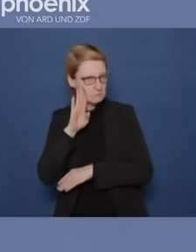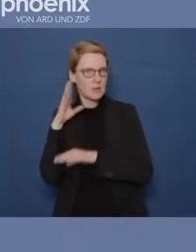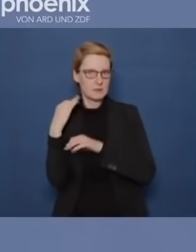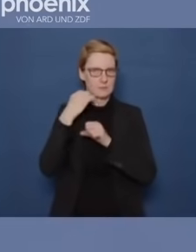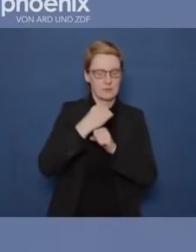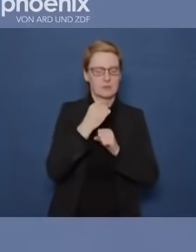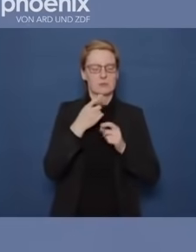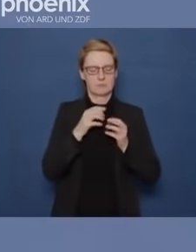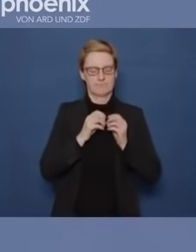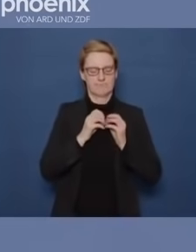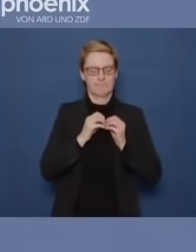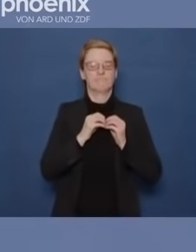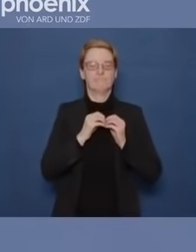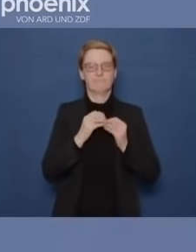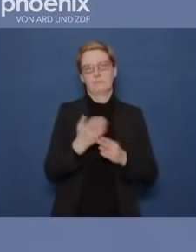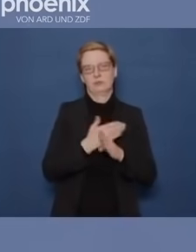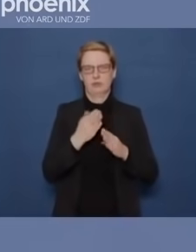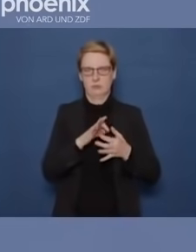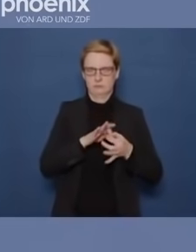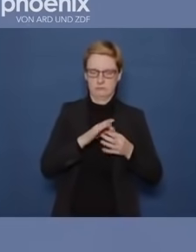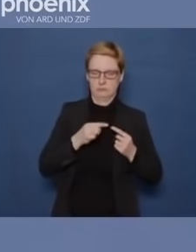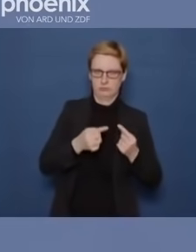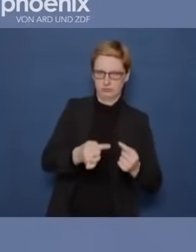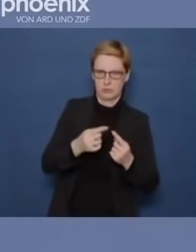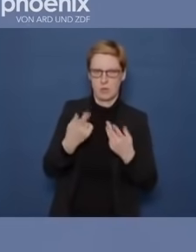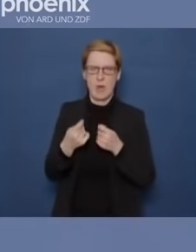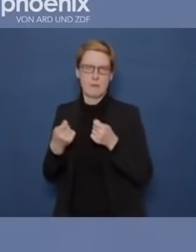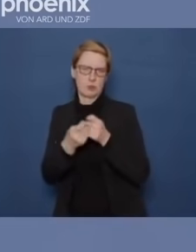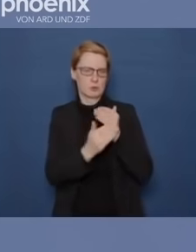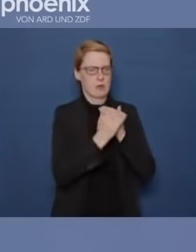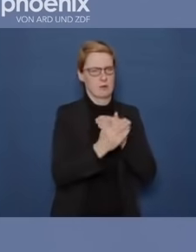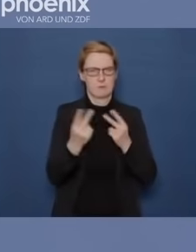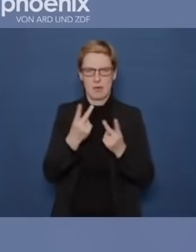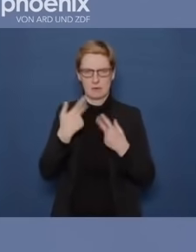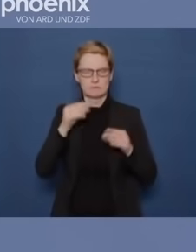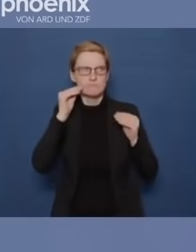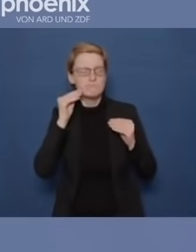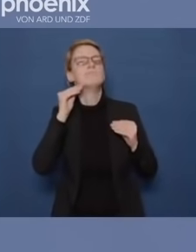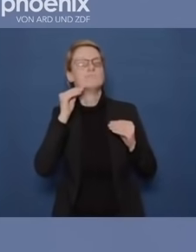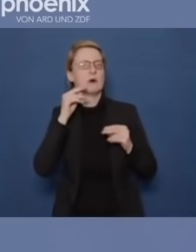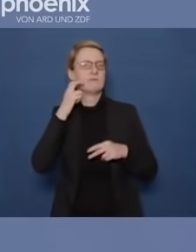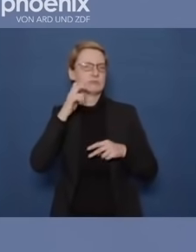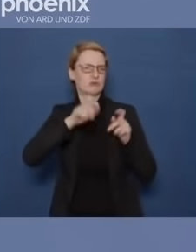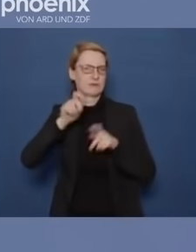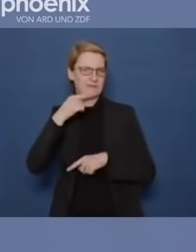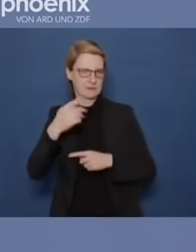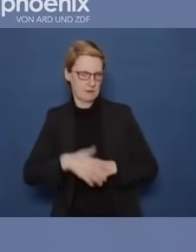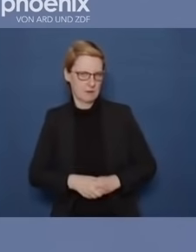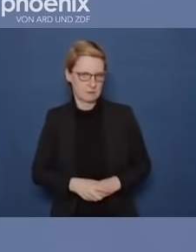natürlich wahrscheinlich auch der Landesregierungen, auch jenseits von solchen vorgeschalteten Expertenanhörungen ein.